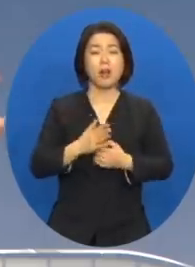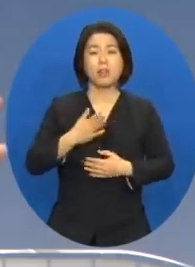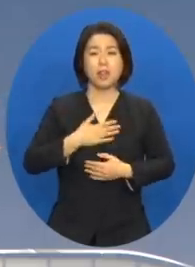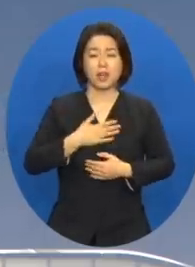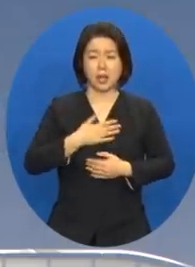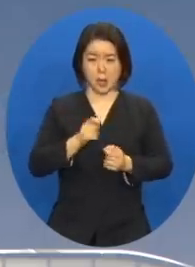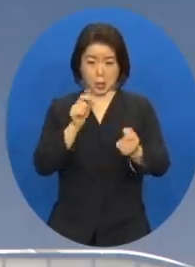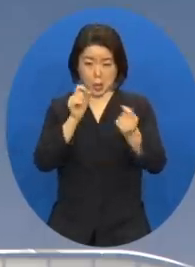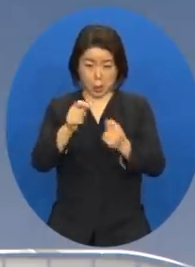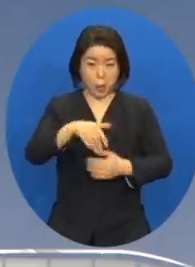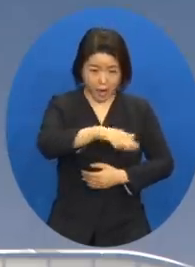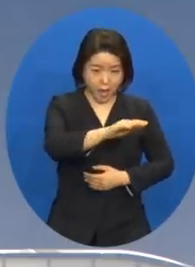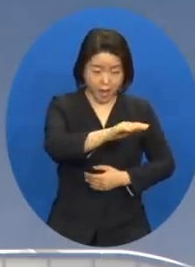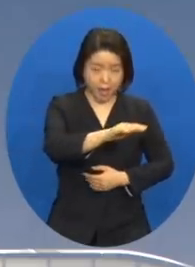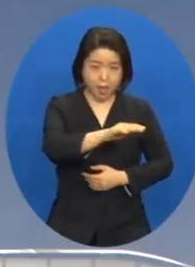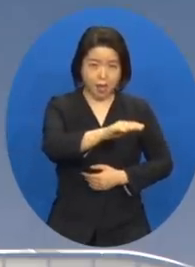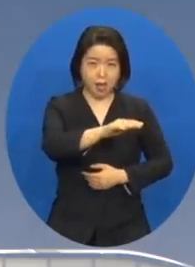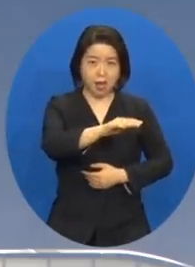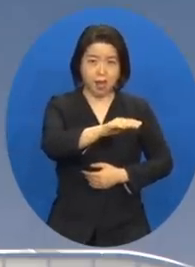곧 간다.